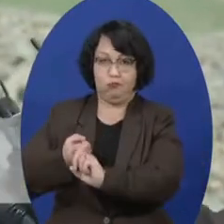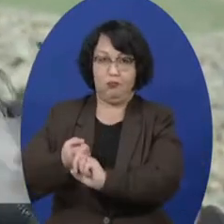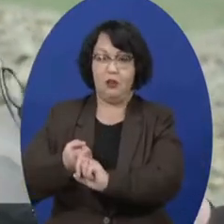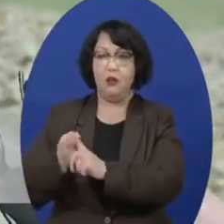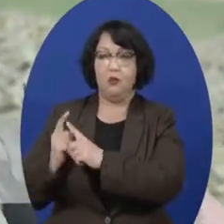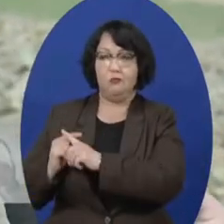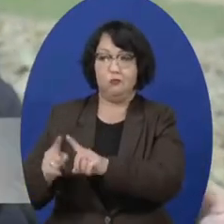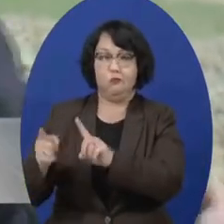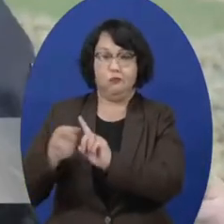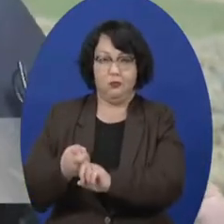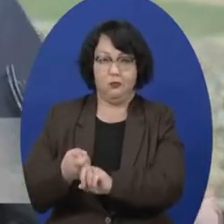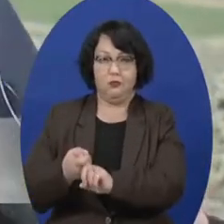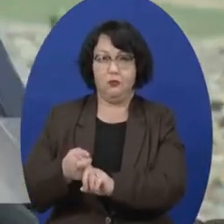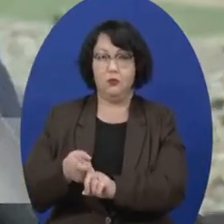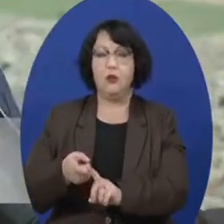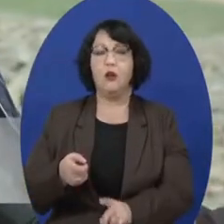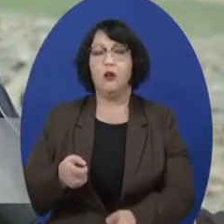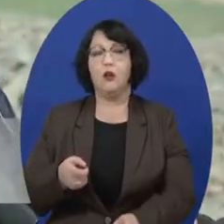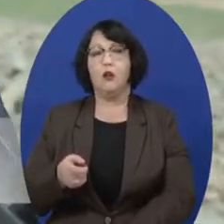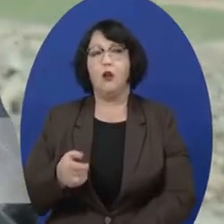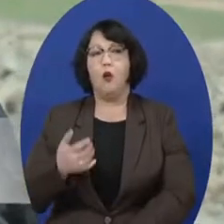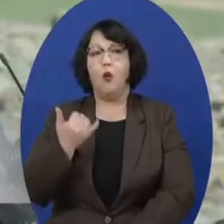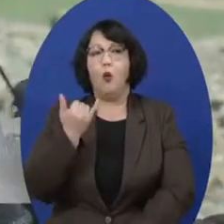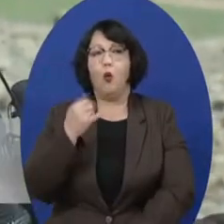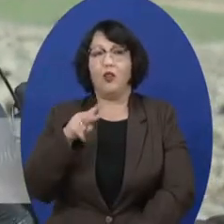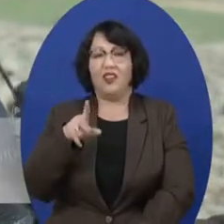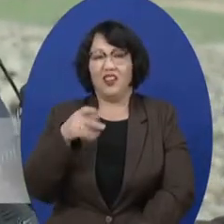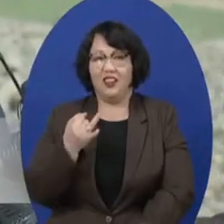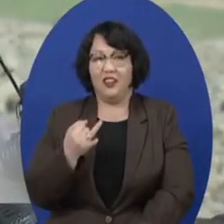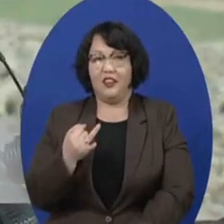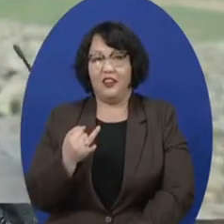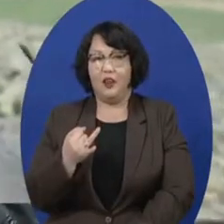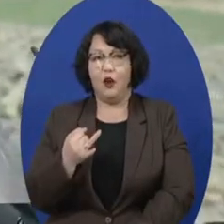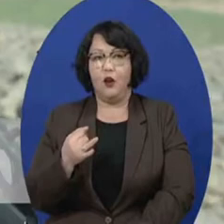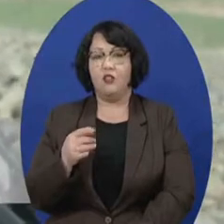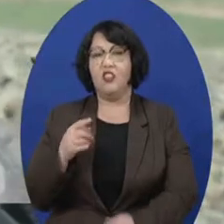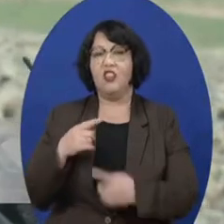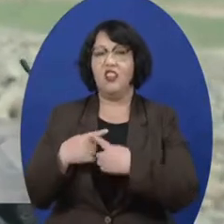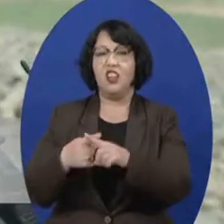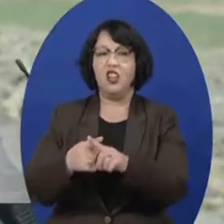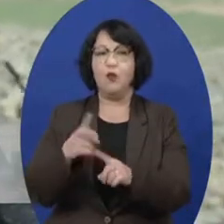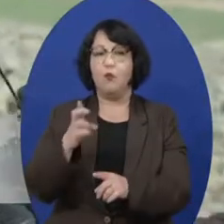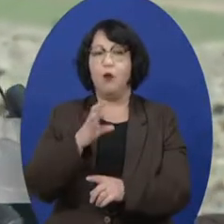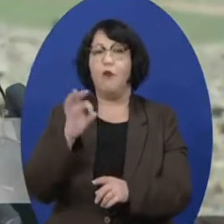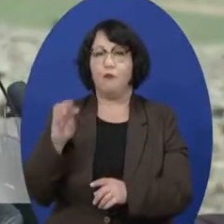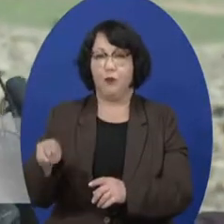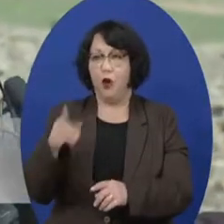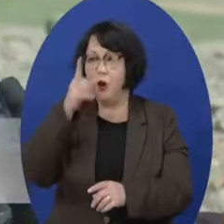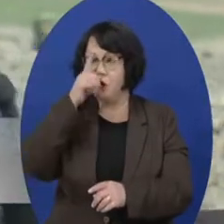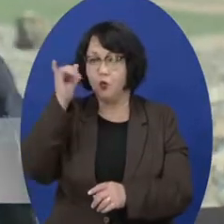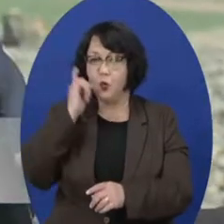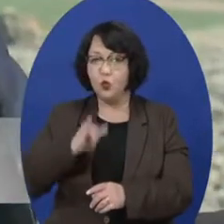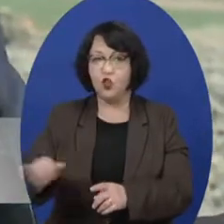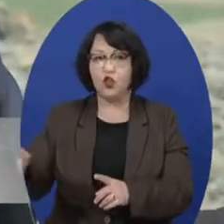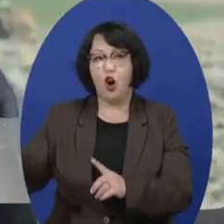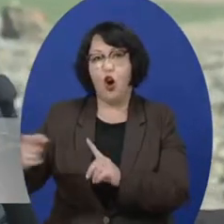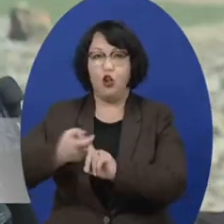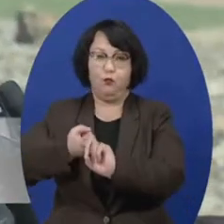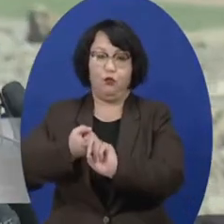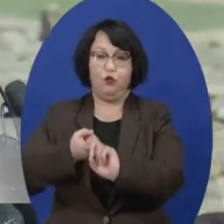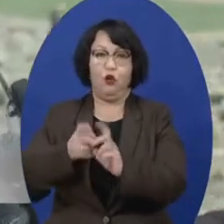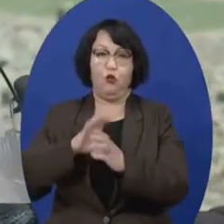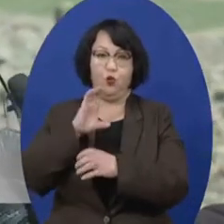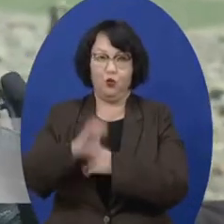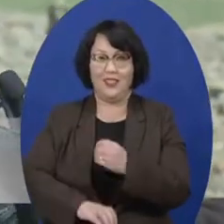нар ингээд энэ замаар чигээрээ явжгаад өлхний бомбтой очих гэсэн. Нэг үр хэлбэл энэ зам явжгаад одоо Оросын албаны улстай холбогдох ийм олон